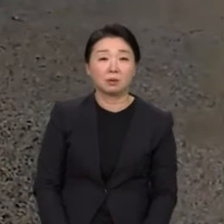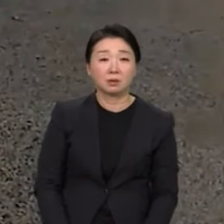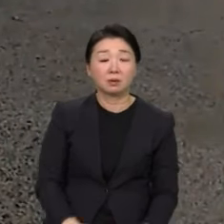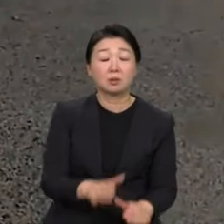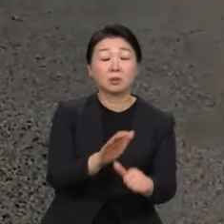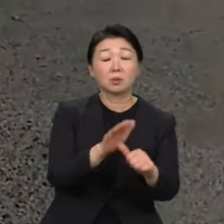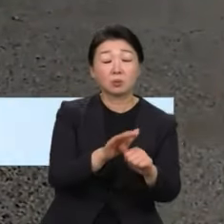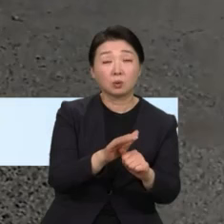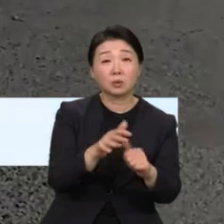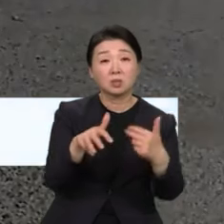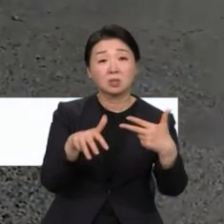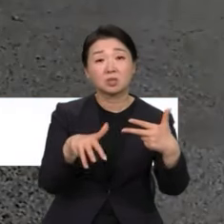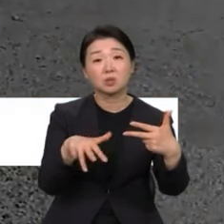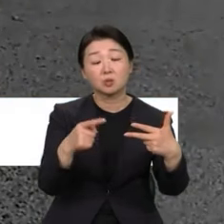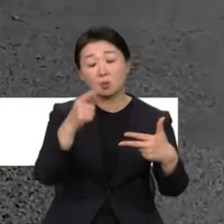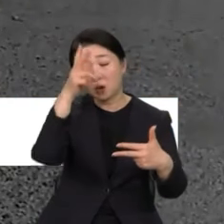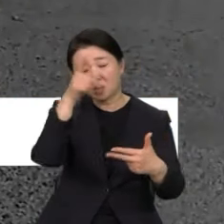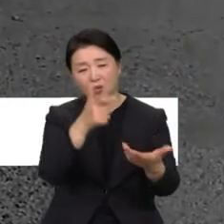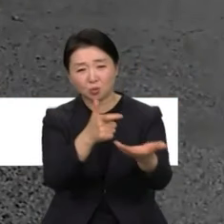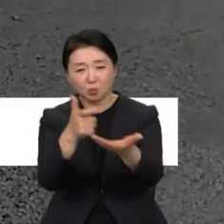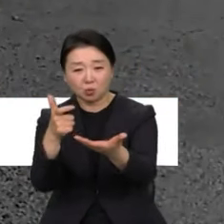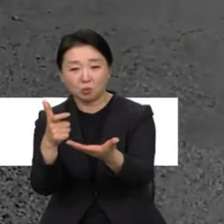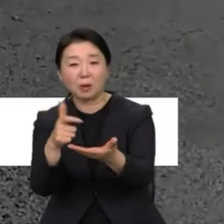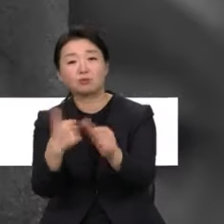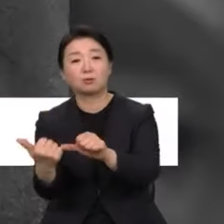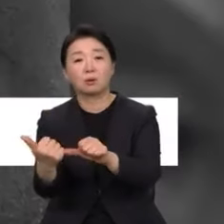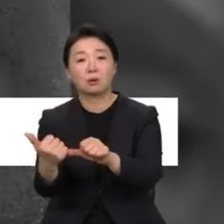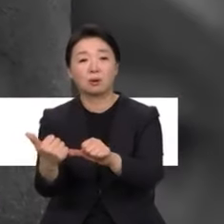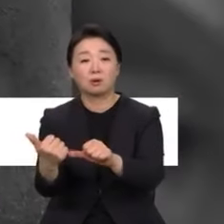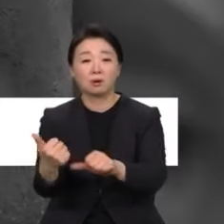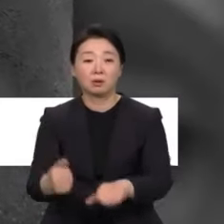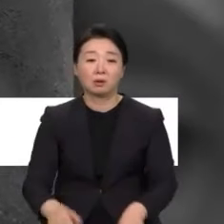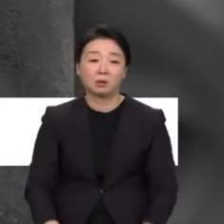소년은 겨우 7초 만에 경찰이 쏜 총에 맞고 숨졌습니다.